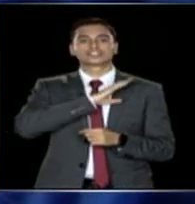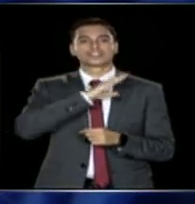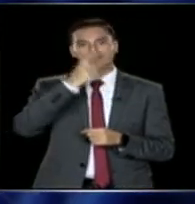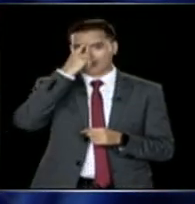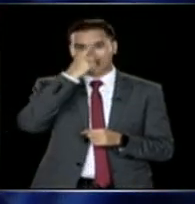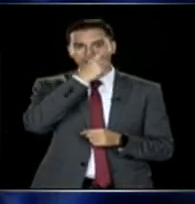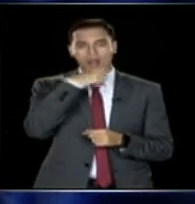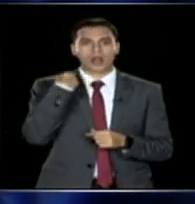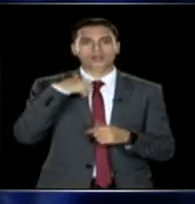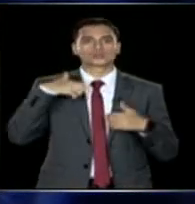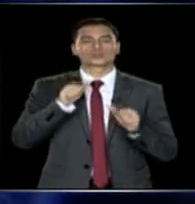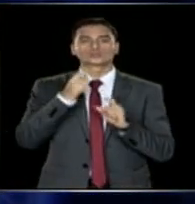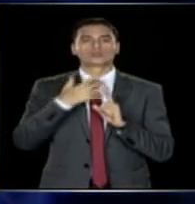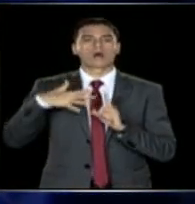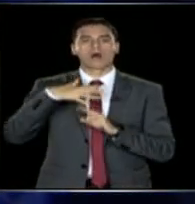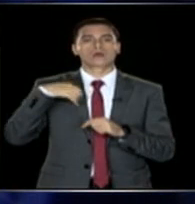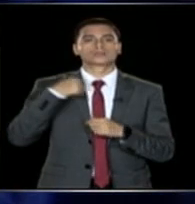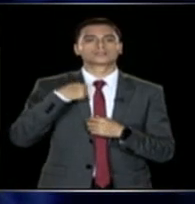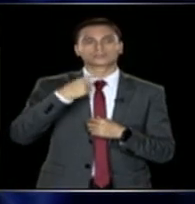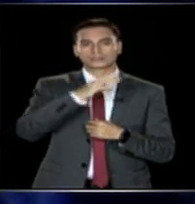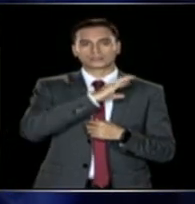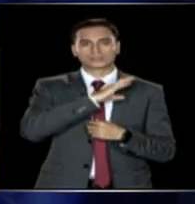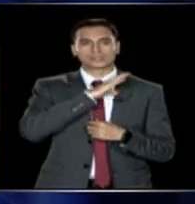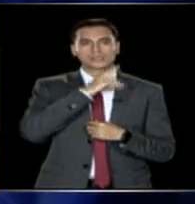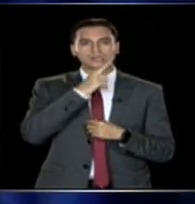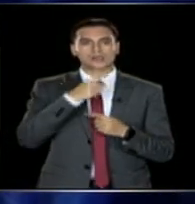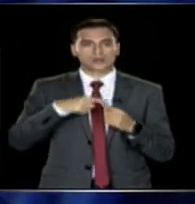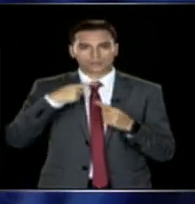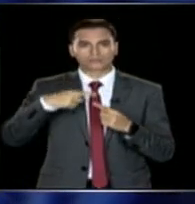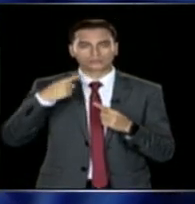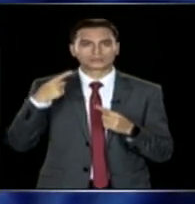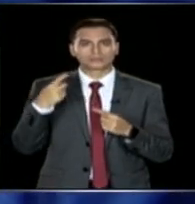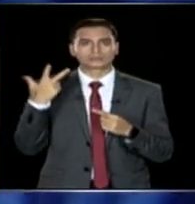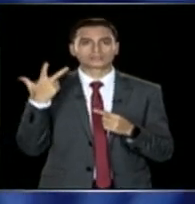أول رئيسة وزراء للهند، ثلاث فترات متتالية.